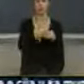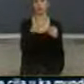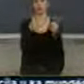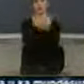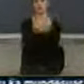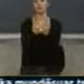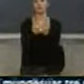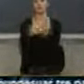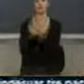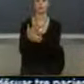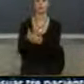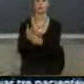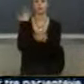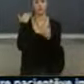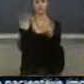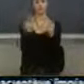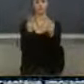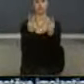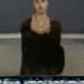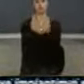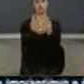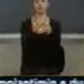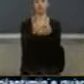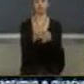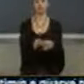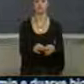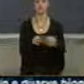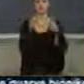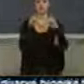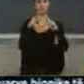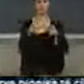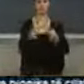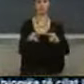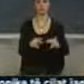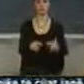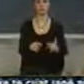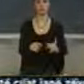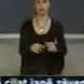sektorin e sigurisë, me rëshqytimin e sektorin e sigurisë.